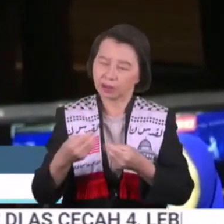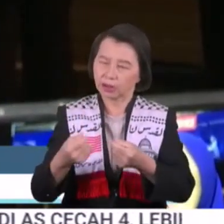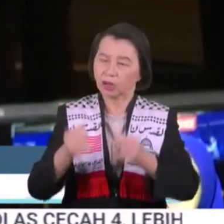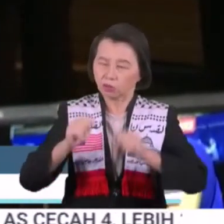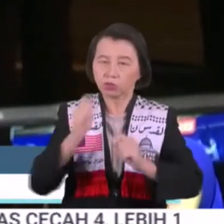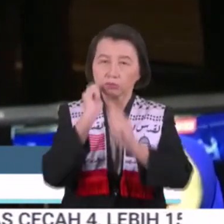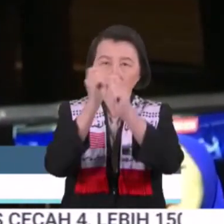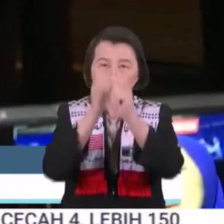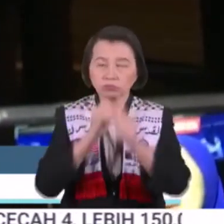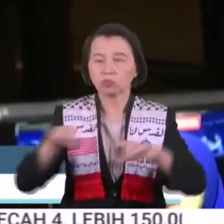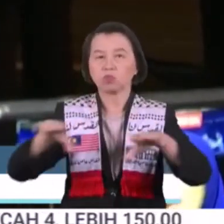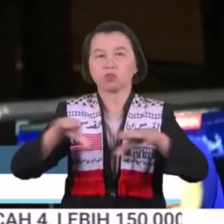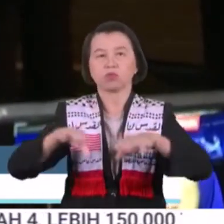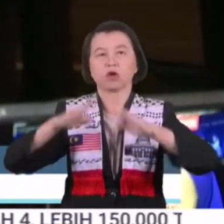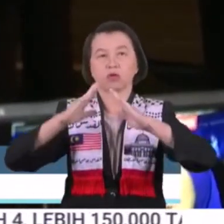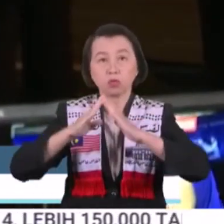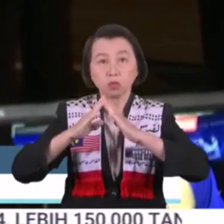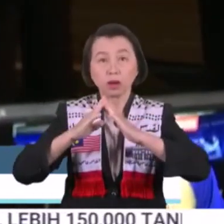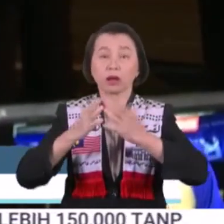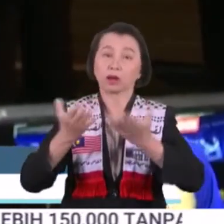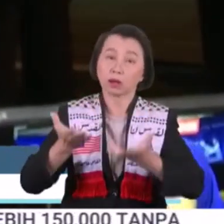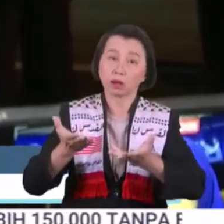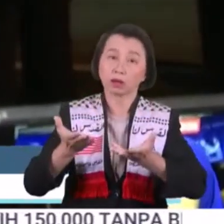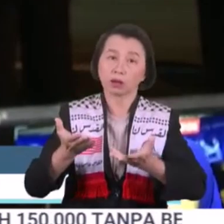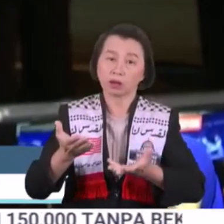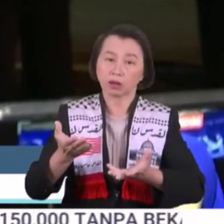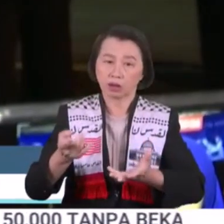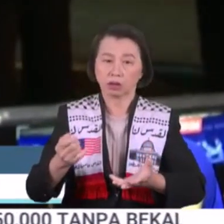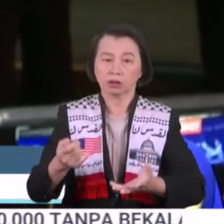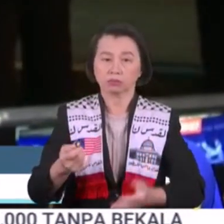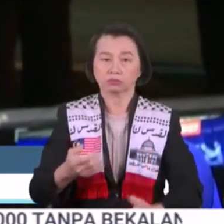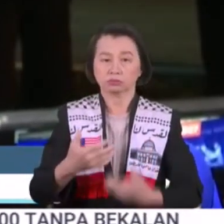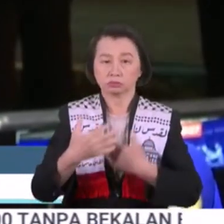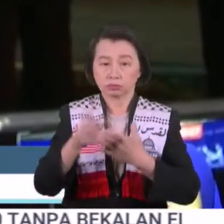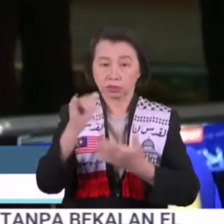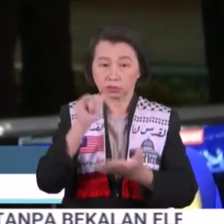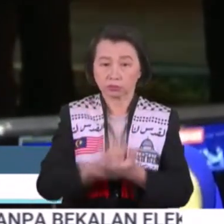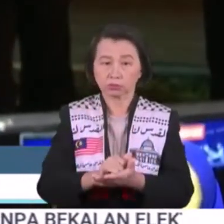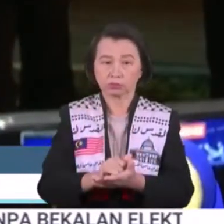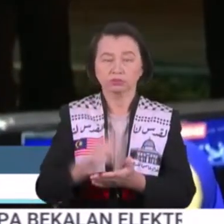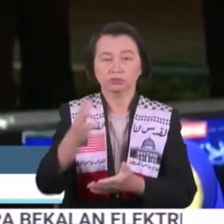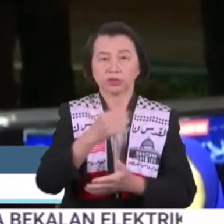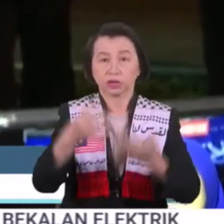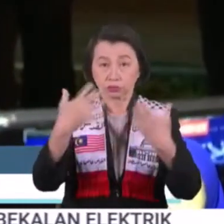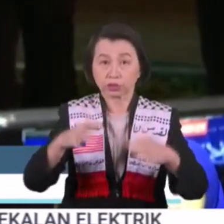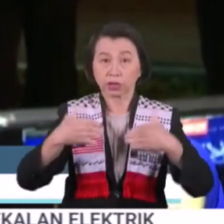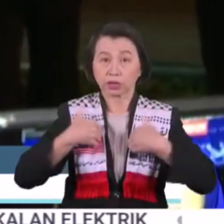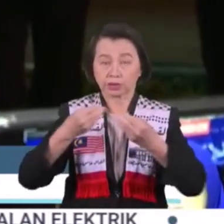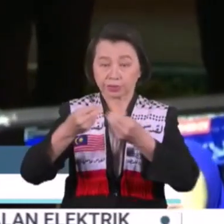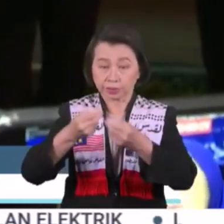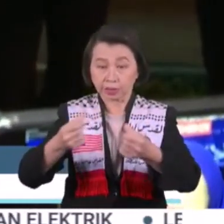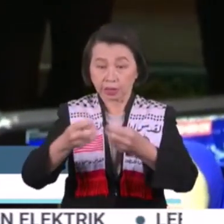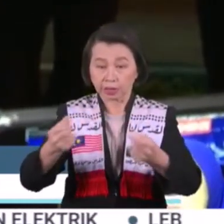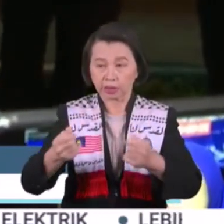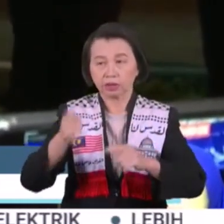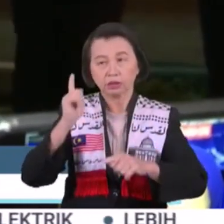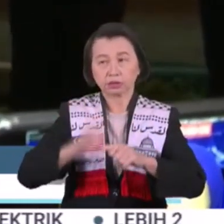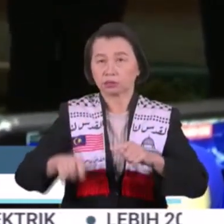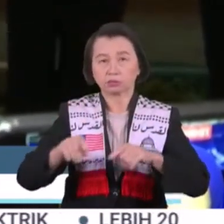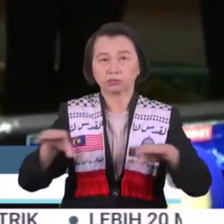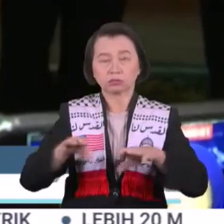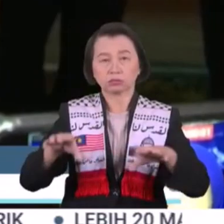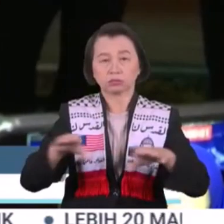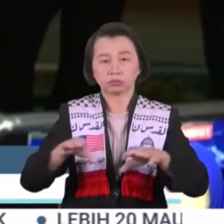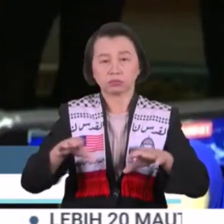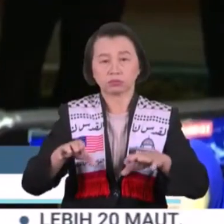buat rumah. Kalau tak dengan gerai lah selalu dah dak. Apa tu? Maknanya kalau dia ada tanah, tak boleh